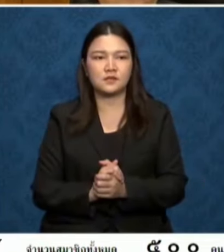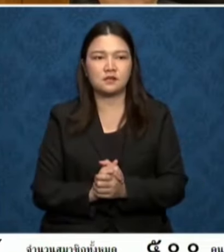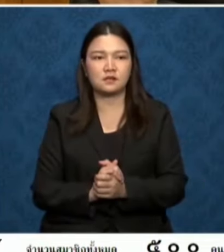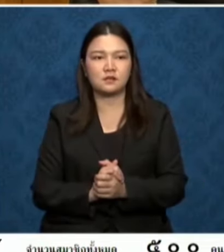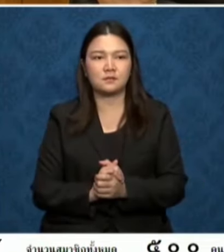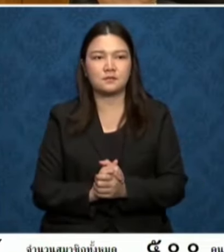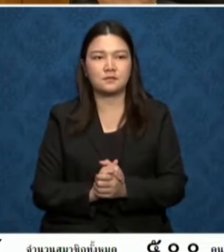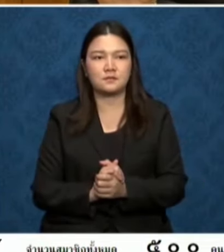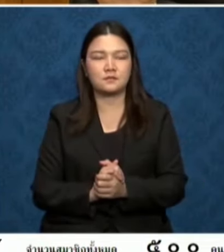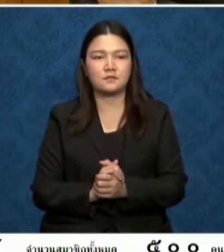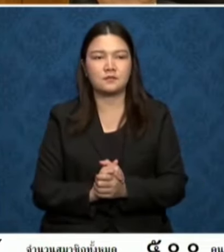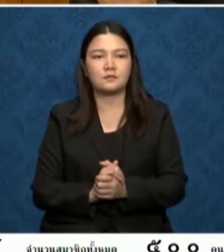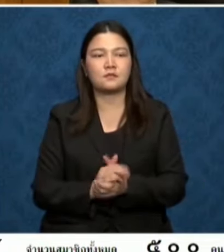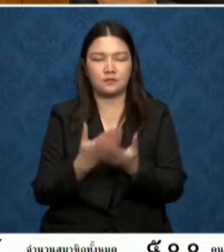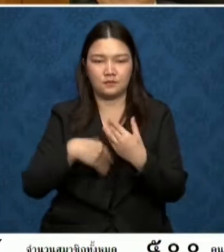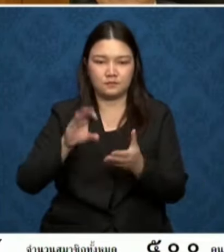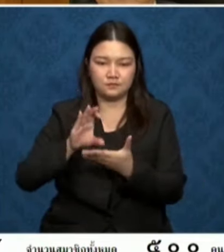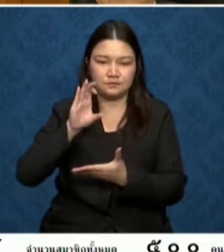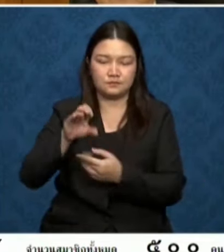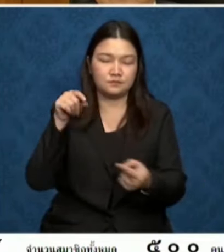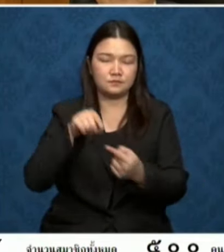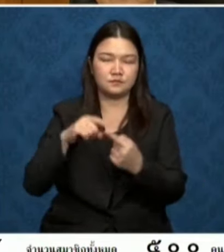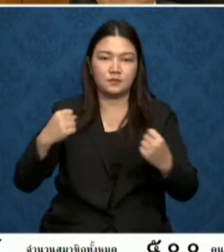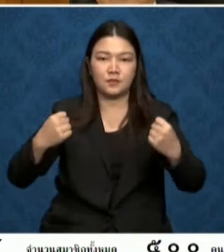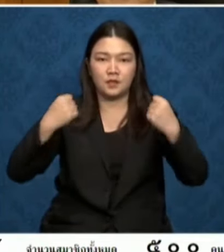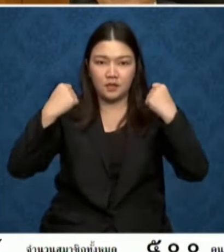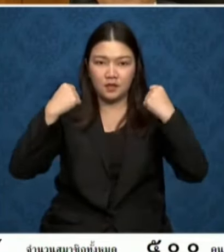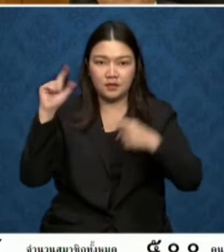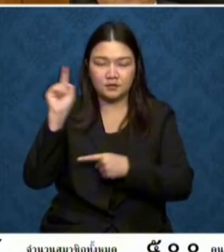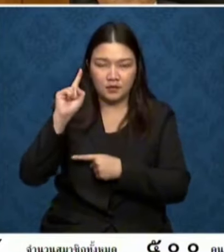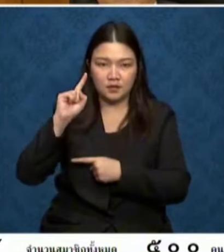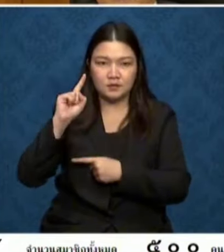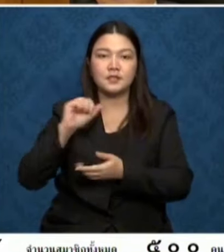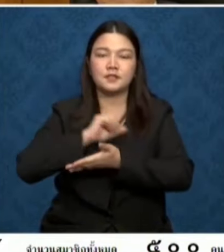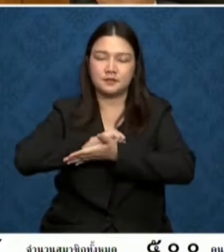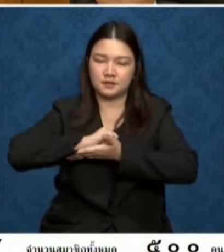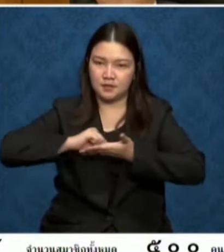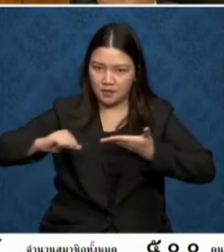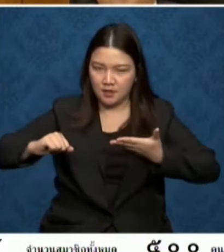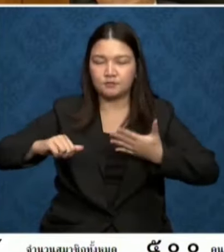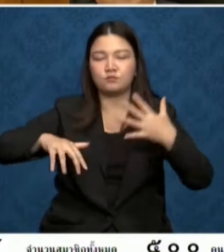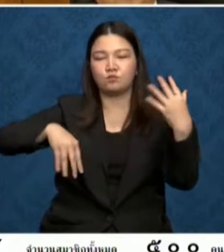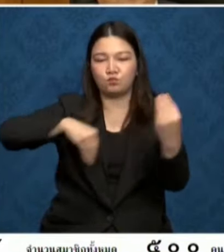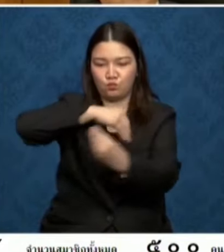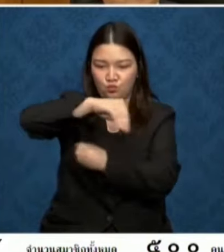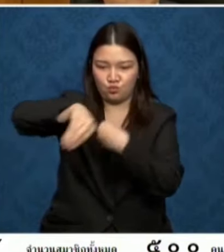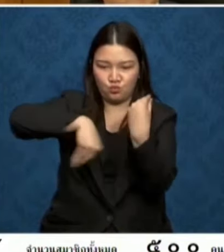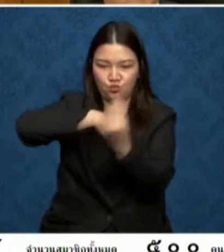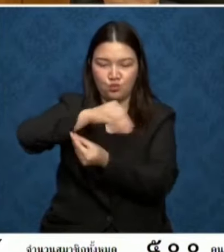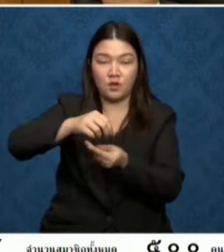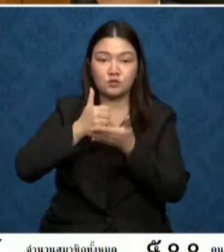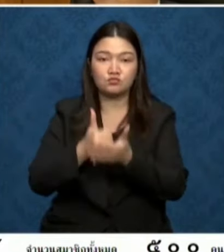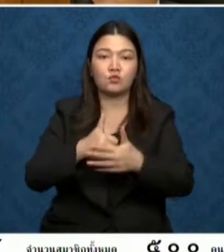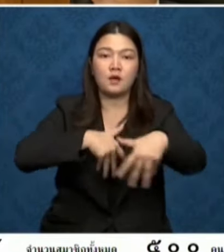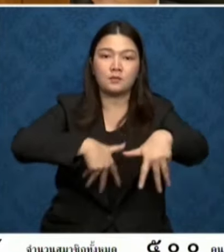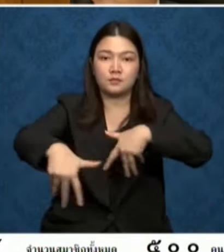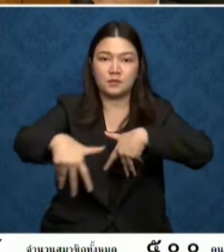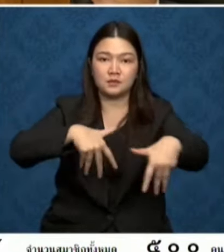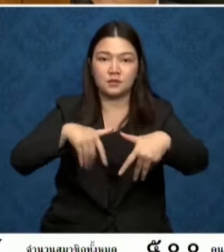ผลิตพลังงานที่เป็นพลังงานสะอาดพลังงานหมุนเวียนให้กับพี่น้องประชาชน